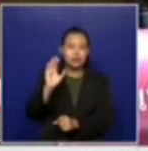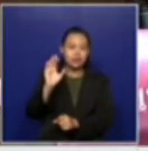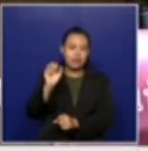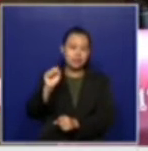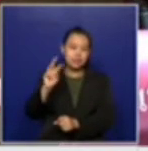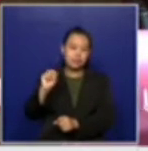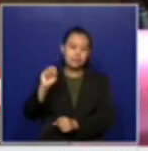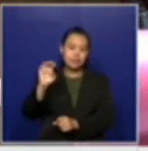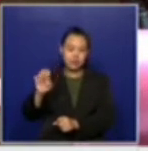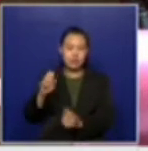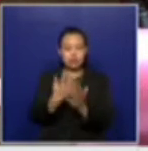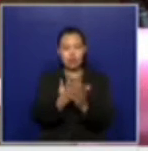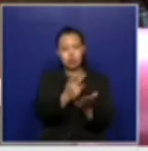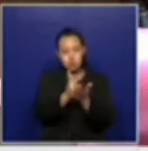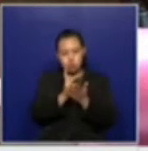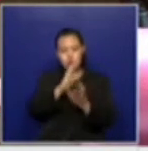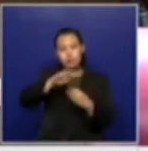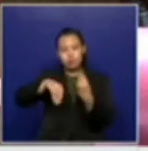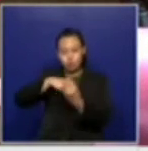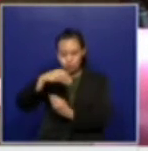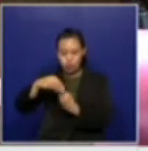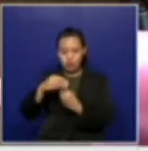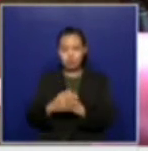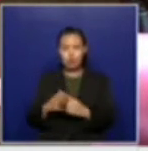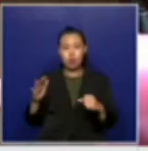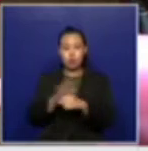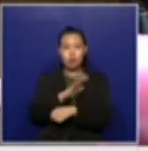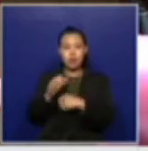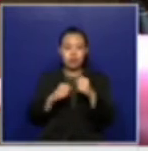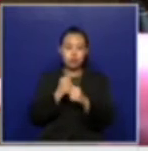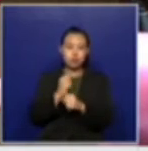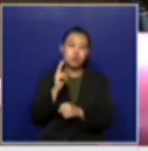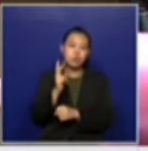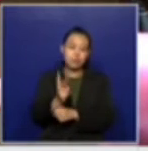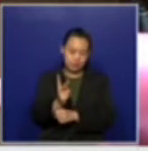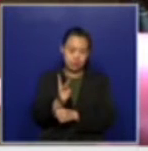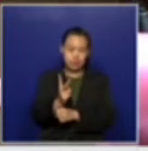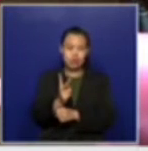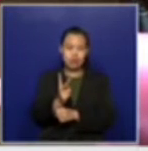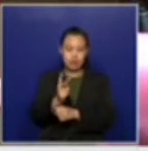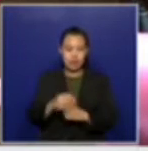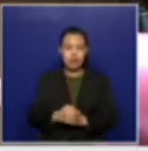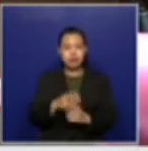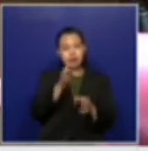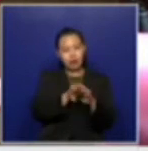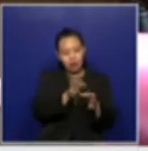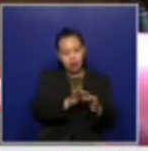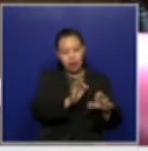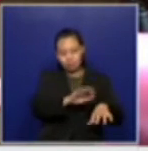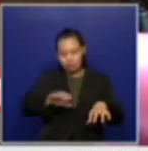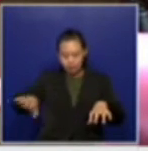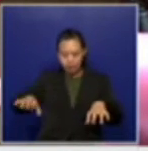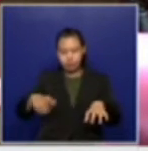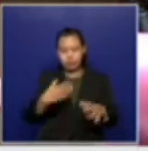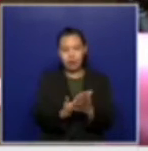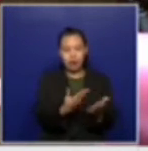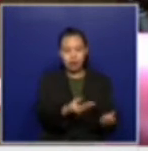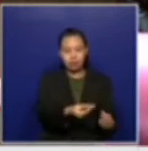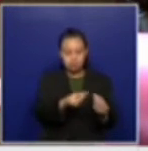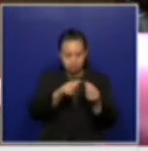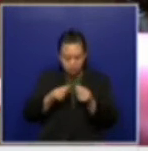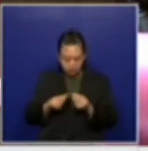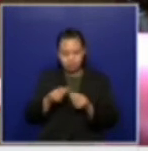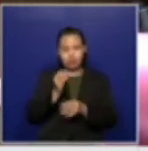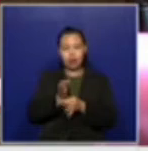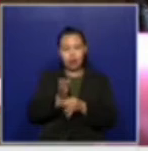วนั้นและเมื่อครบ2ปีสถาบันการเงินหรือธนาคารนั้นจะต้องส่งเงินคืนกับธนาคารแห่งประเทศไ